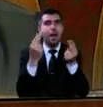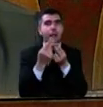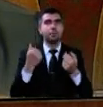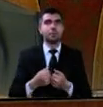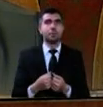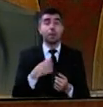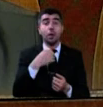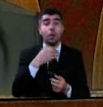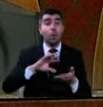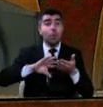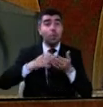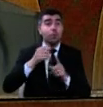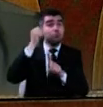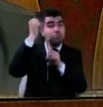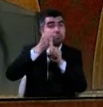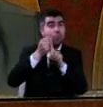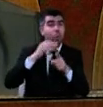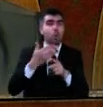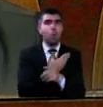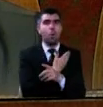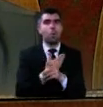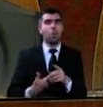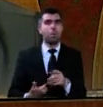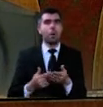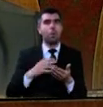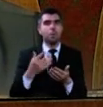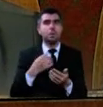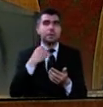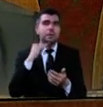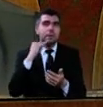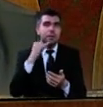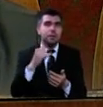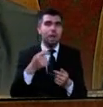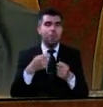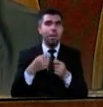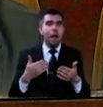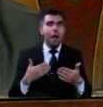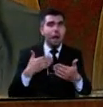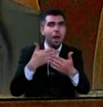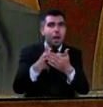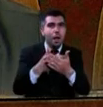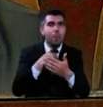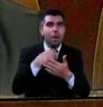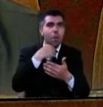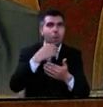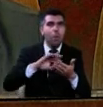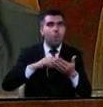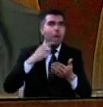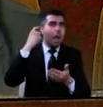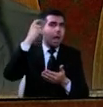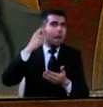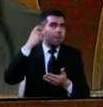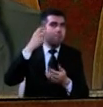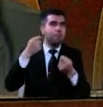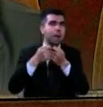كثيره تحققت اليوم بفضل مجهودات الحكومه الحاليه وتنظيم المغرب لنهائيه كاس العالم، حلم مشروع طال انتظاره